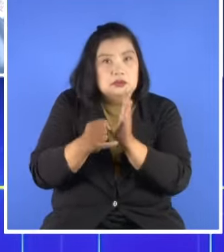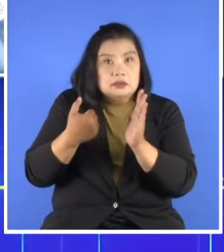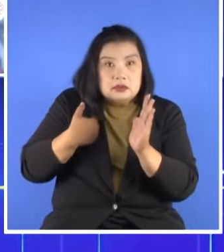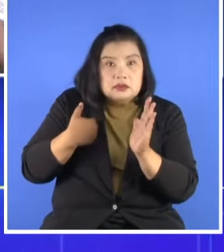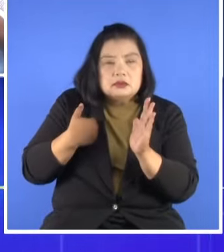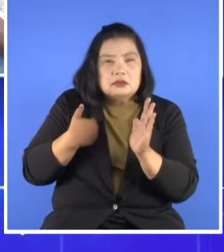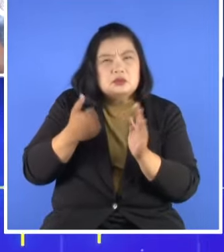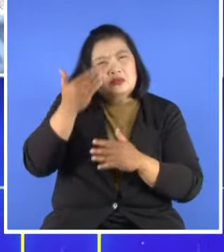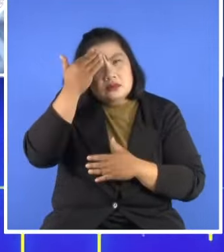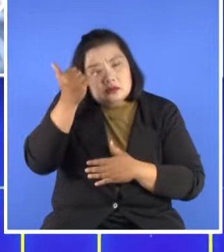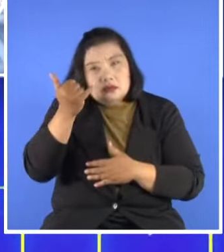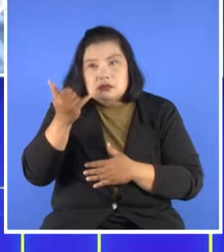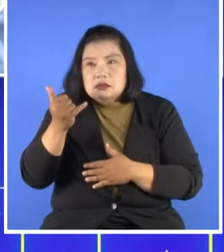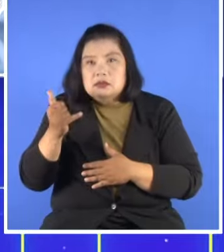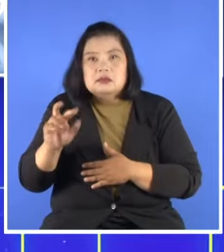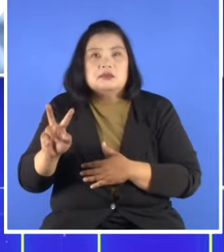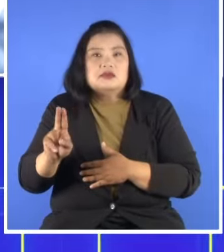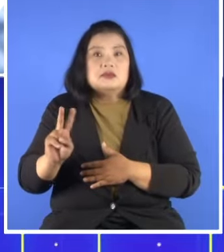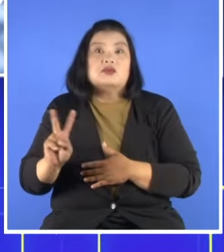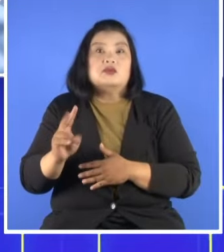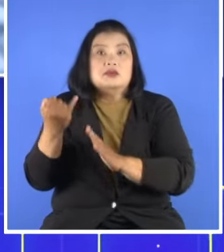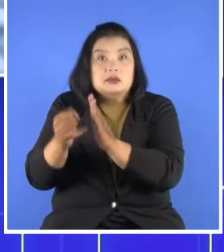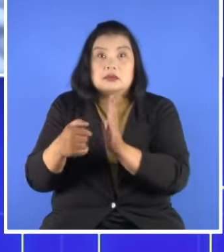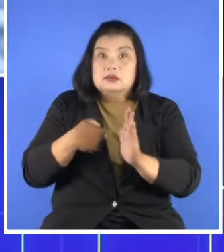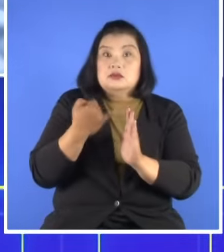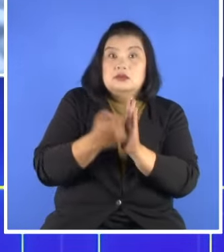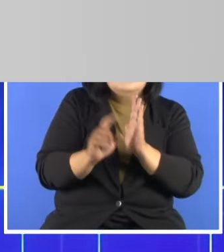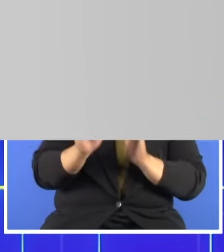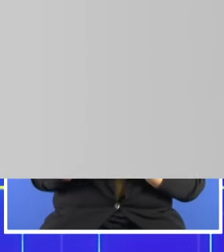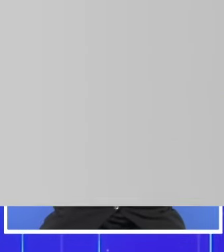ผิดหรือใครกันแน่ค่ะอ่านี่บังบอกแบบ